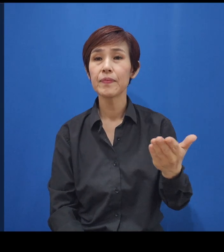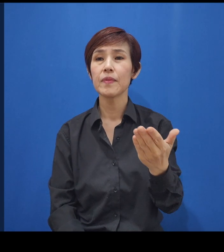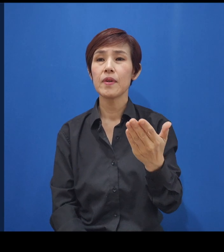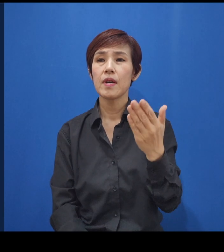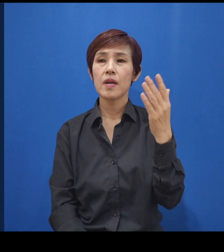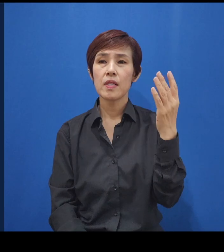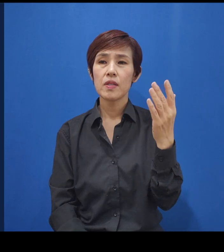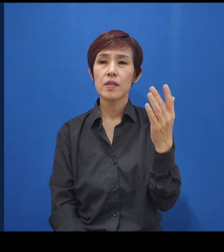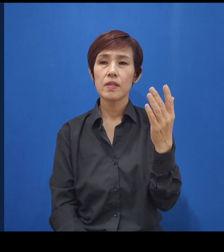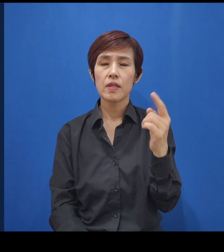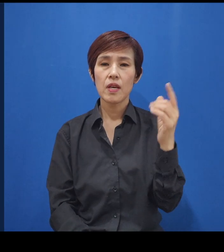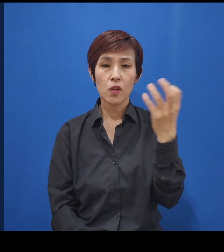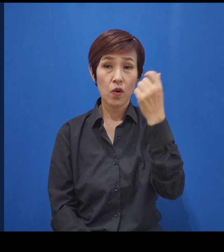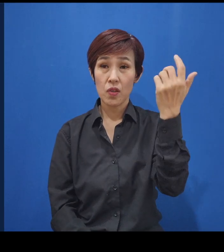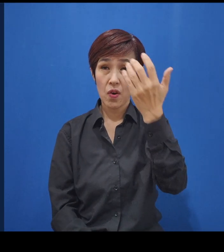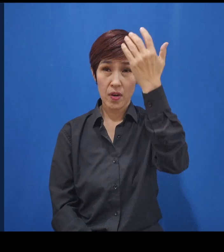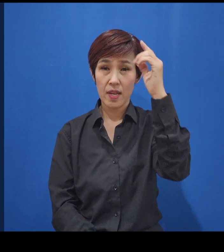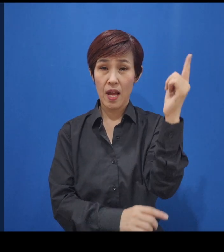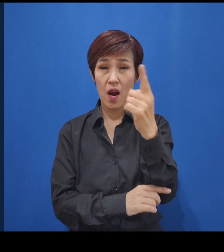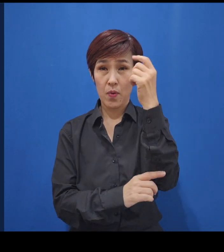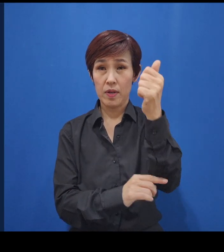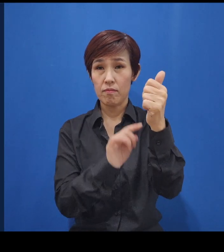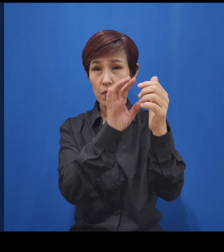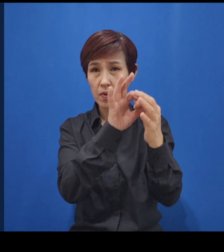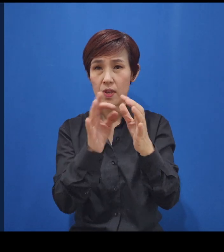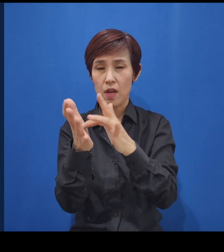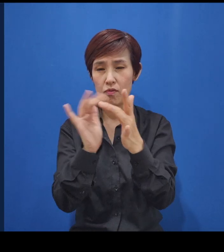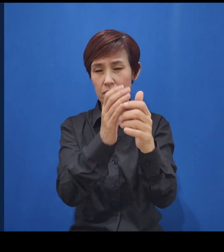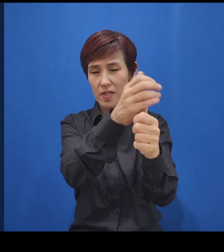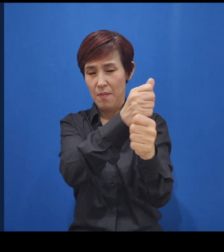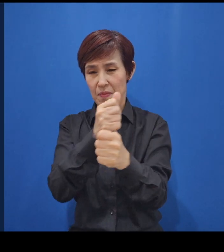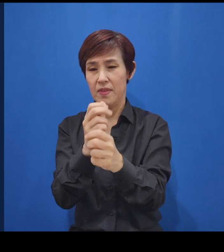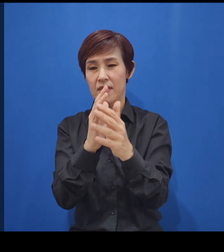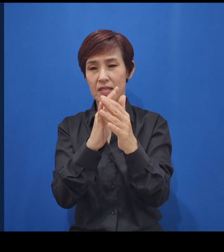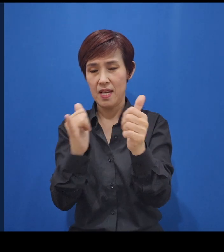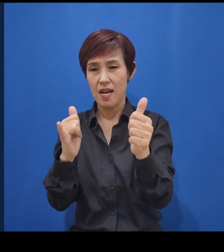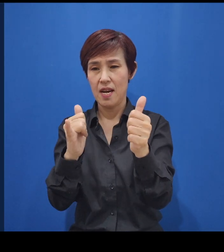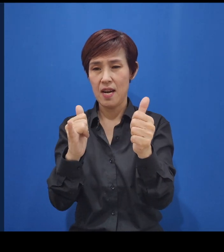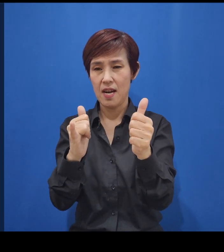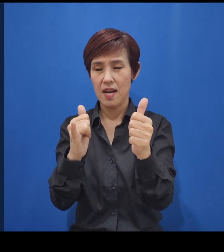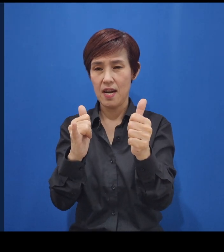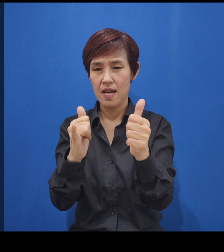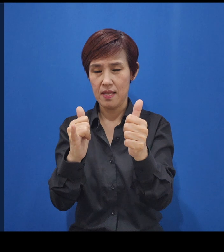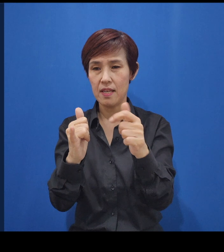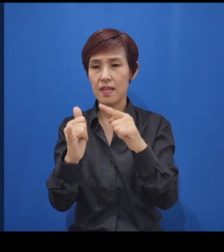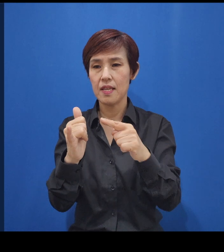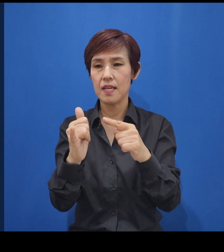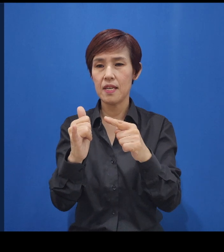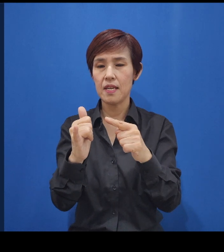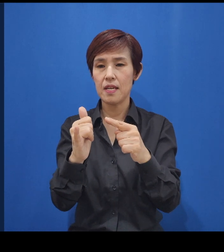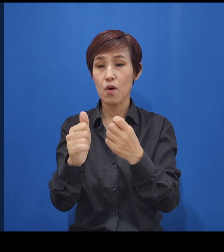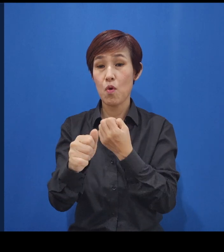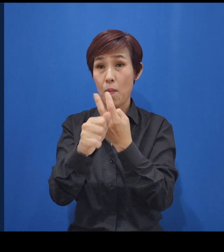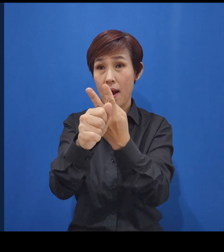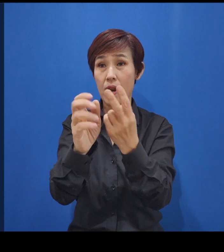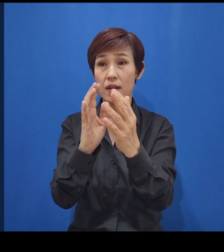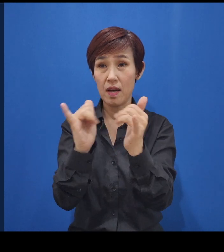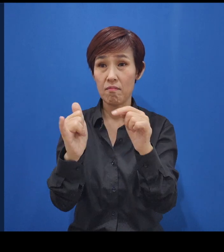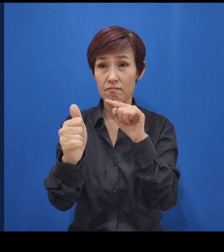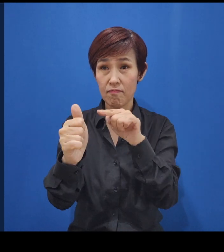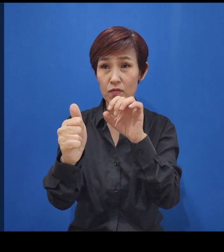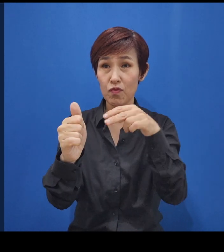성령이 다윗의 입을 통하여 예수 잡는 자들의 길잡이가 된 유다를 가리켜 미리 말씀하신 성경이